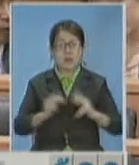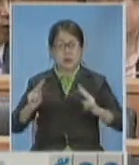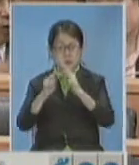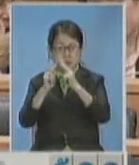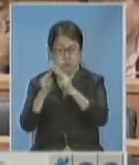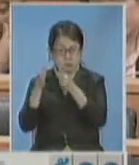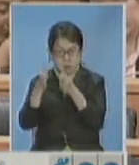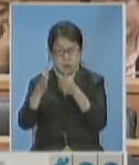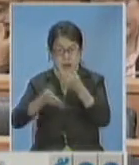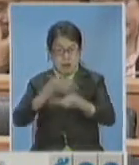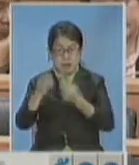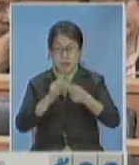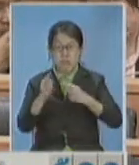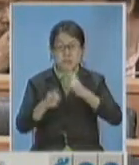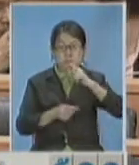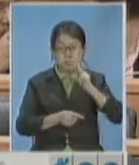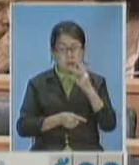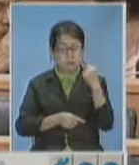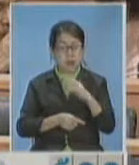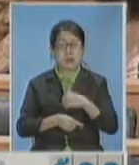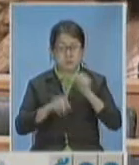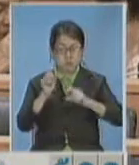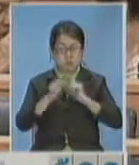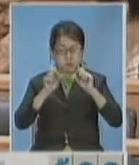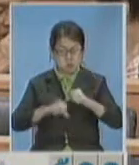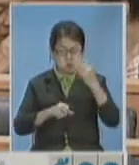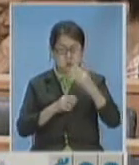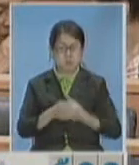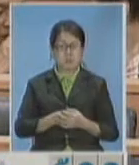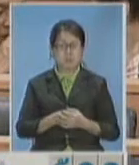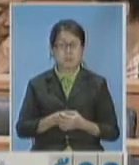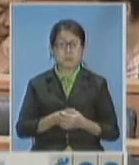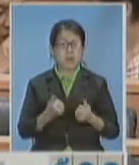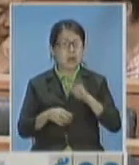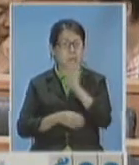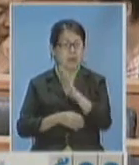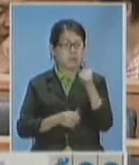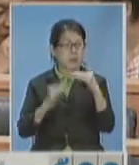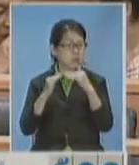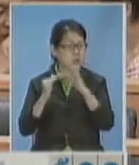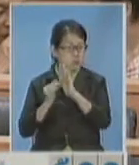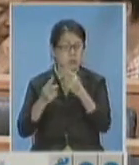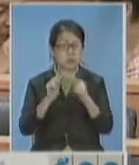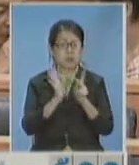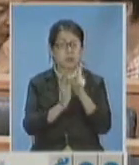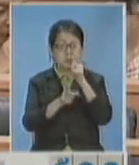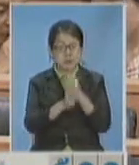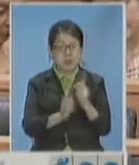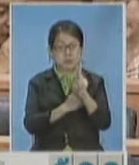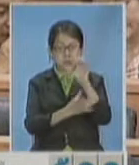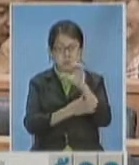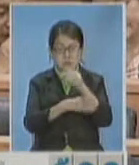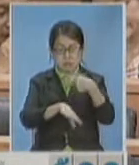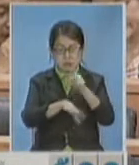ระทรวงพาณิชย์ต้องตกลงอย่างนั้นท่านประธานครับการประชุมมันถึงจะไปได้เราไม่มีสิทธิ์ห้ามครับแต่ว่าด้วยข้อบังคับแล้วเนี่ยท่านประธาน